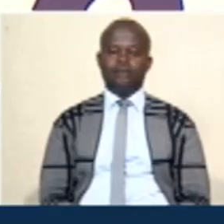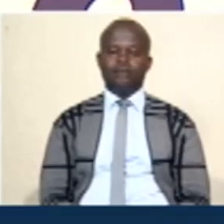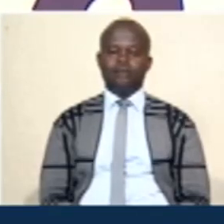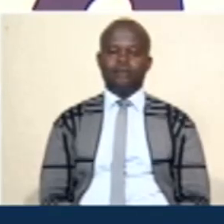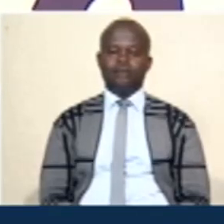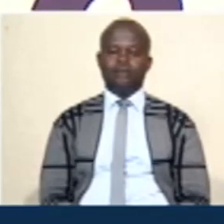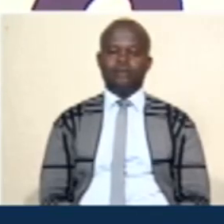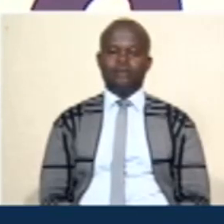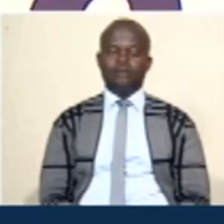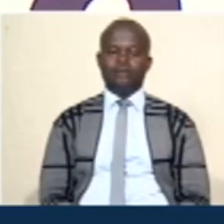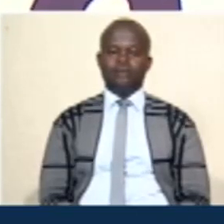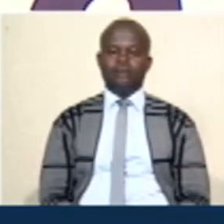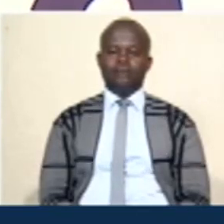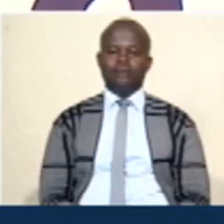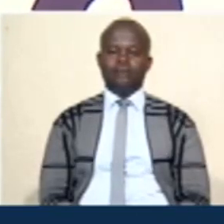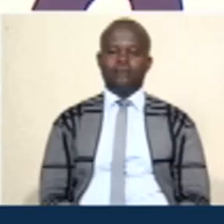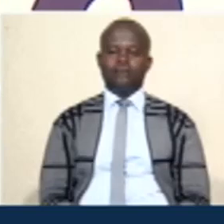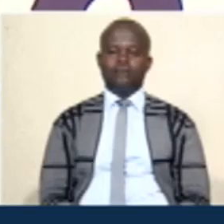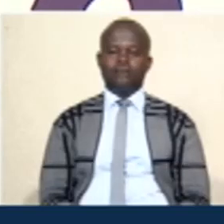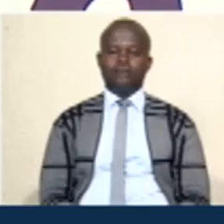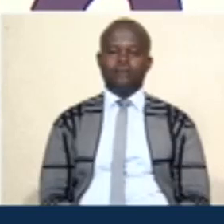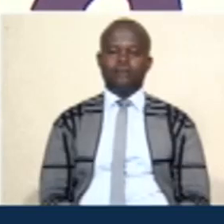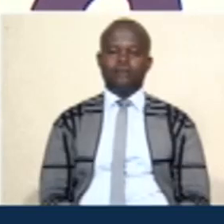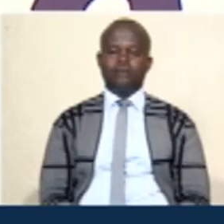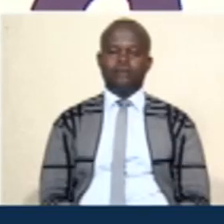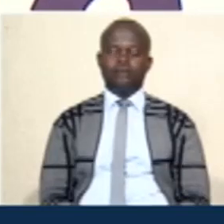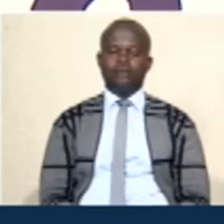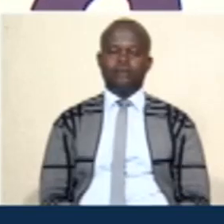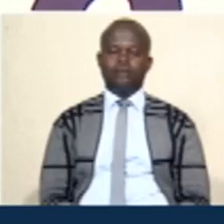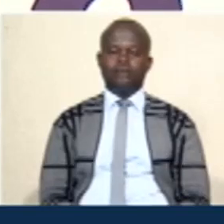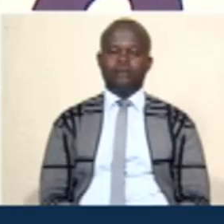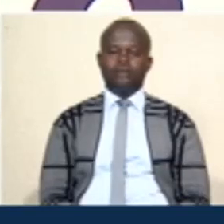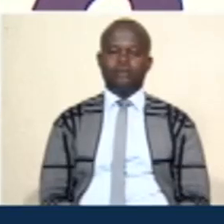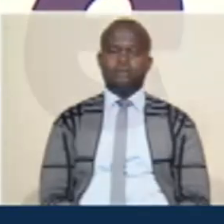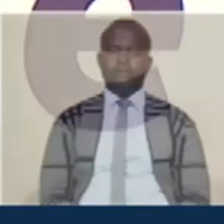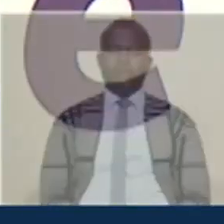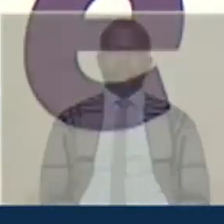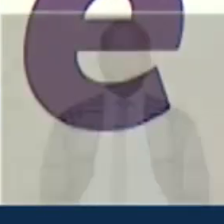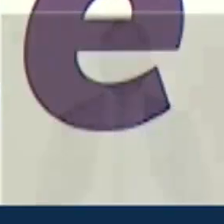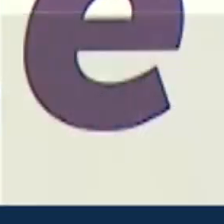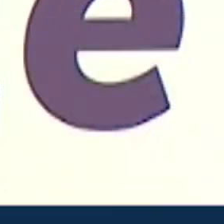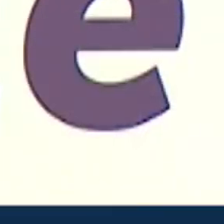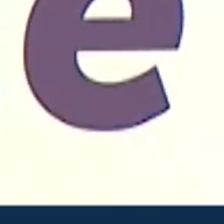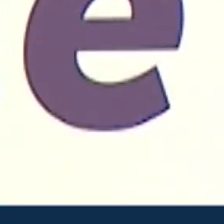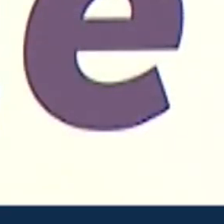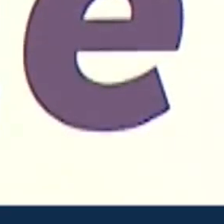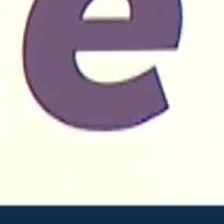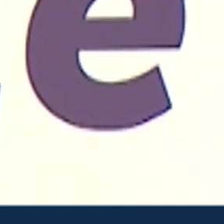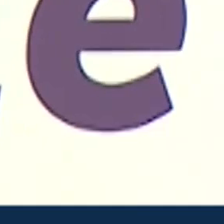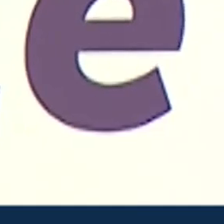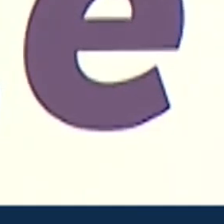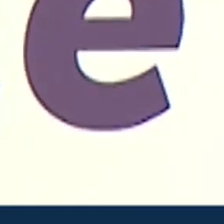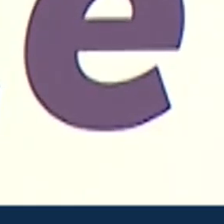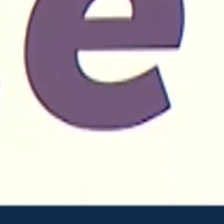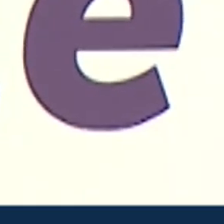twabazamurira ubushobozi haba abafite ubumuga butandukanye tukabenkuraja tukabigisha